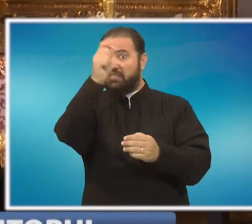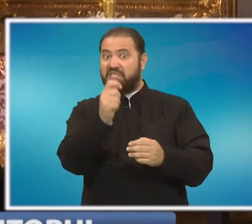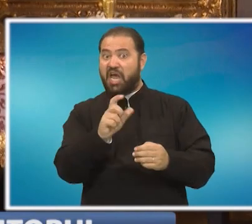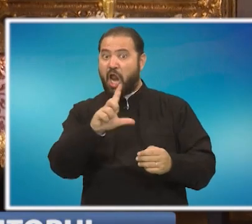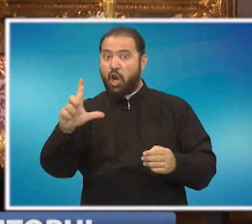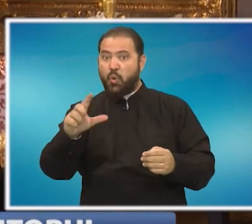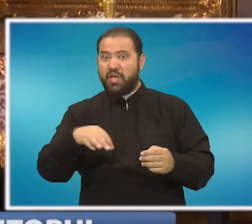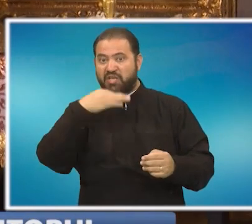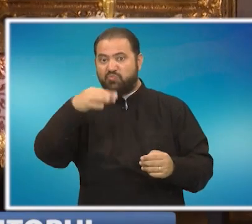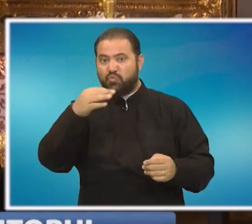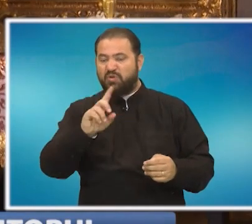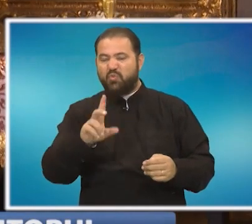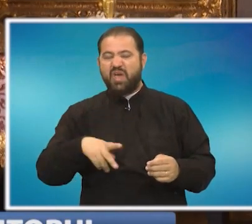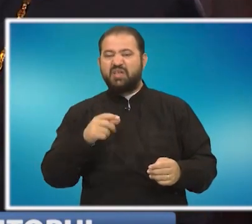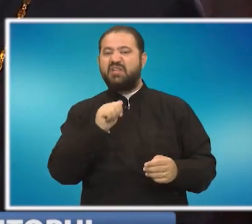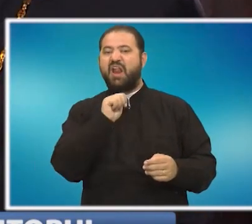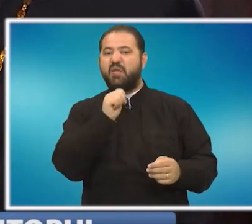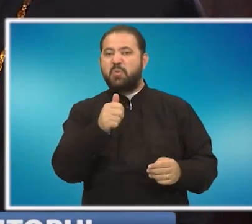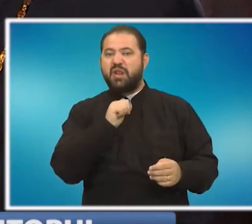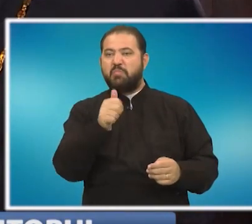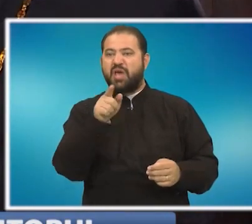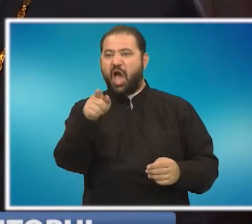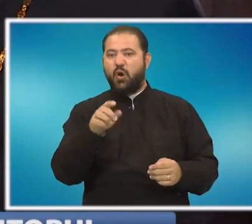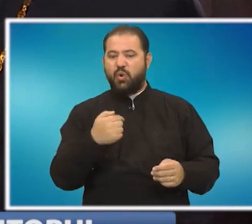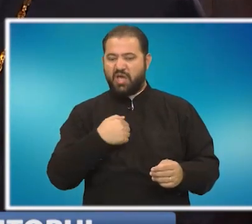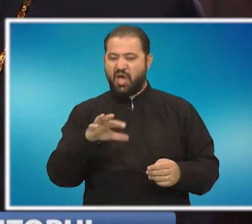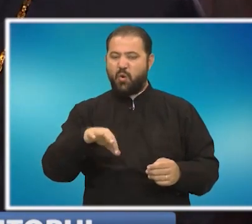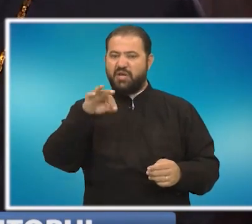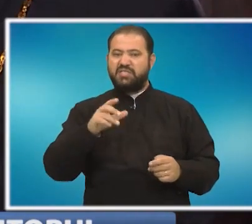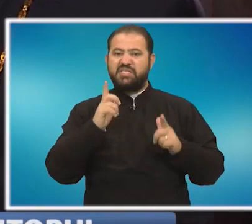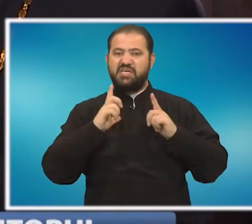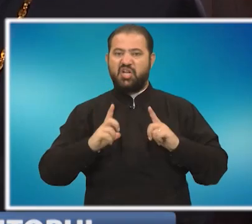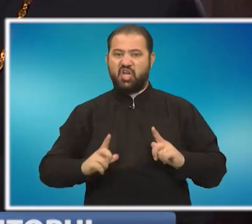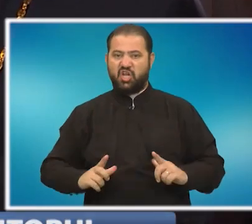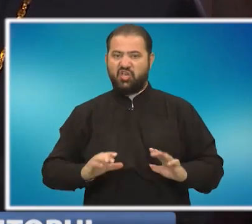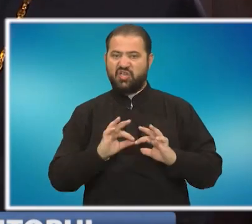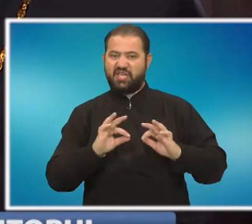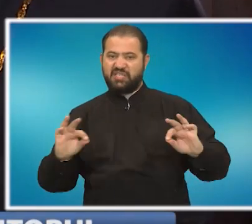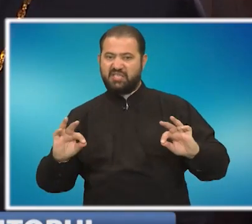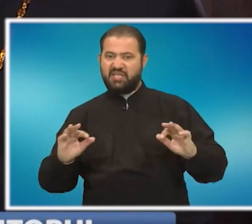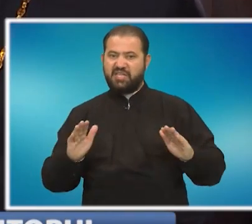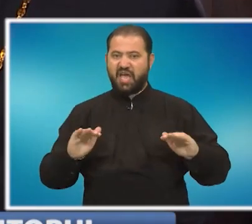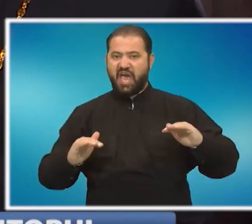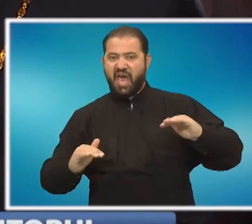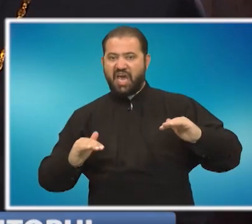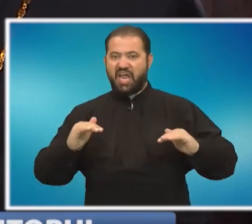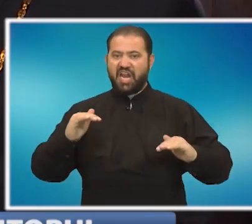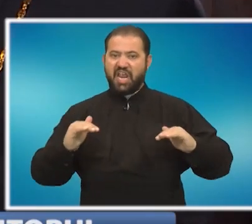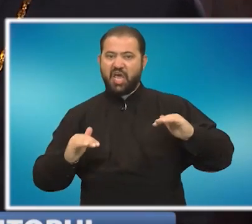spunând: nu este nimic acolo. Îmi găsesc liniștea, simplitatea, echilibrul